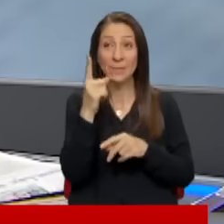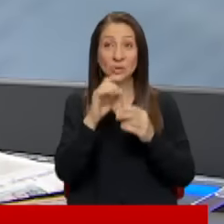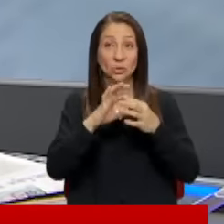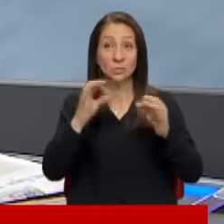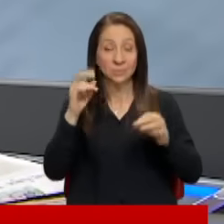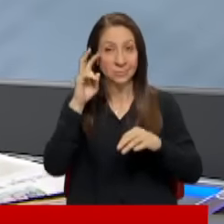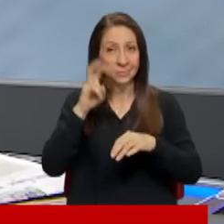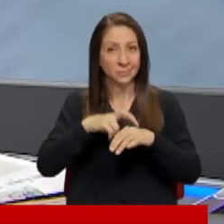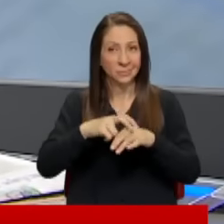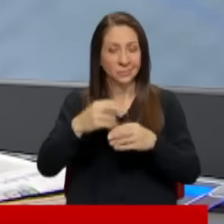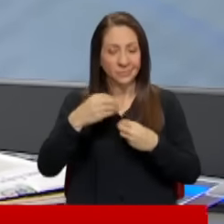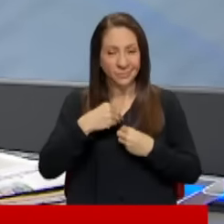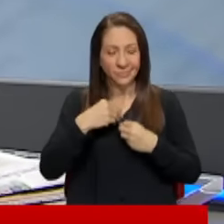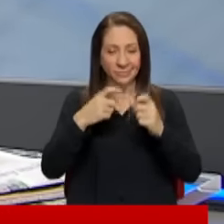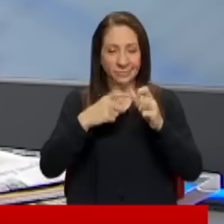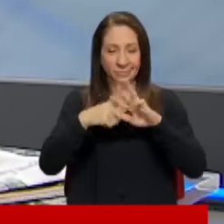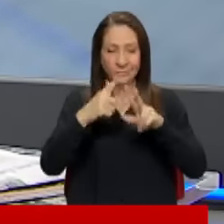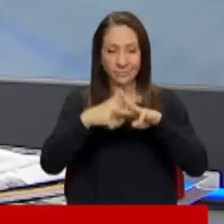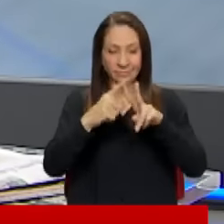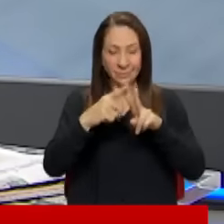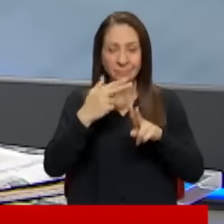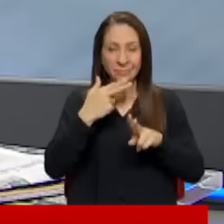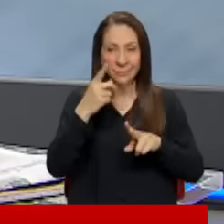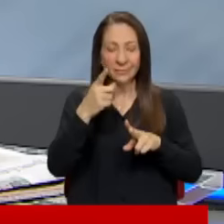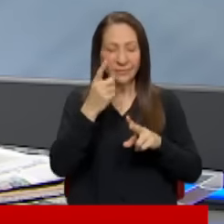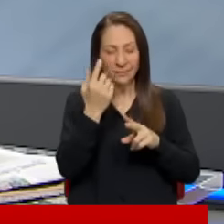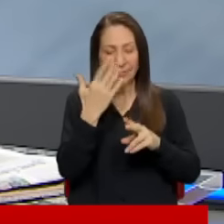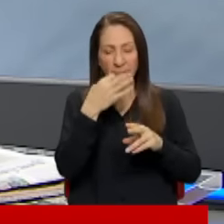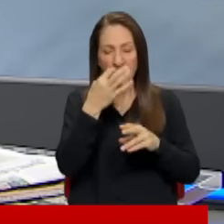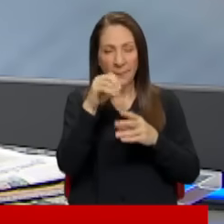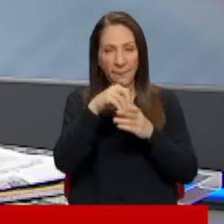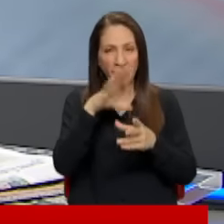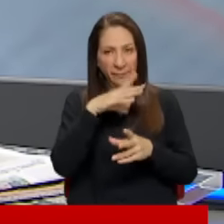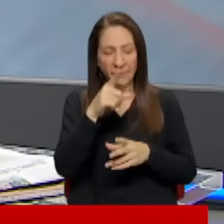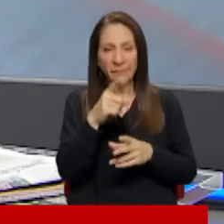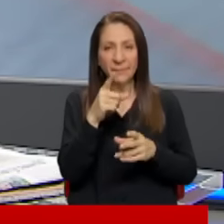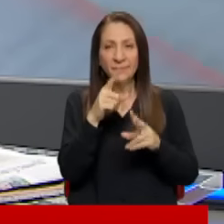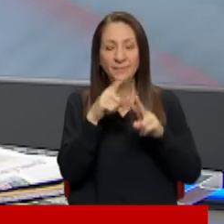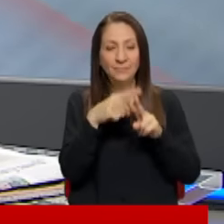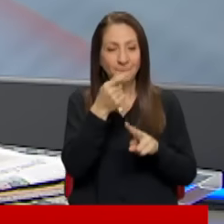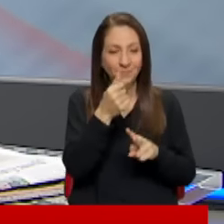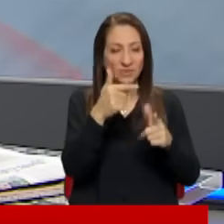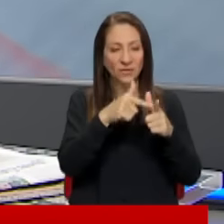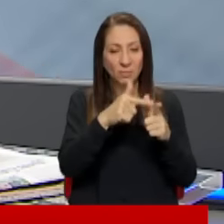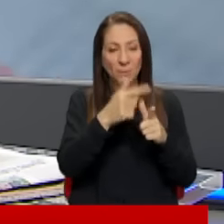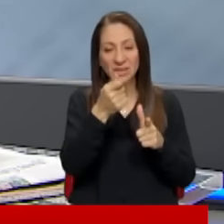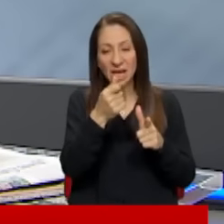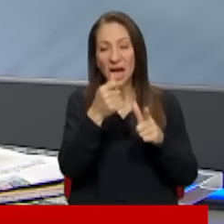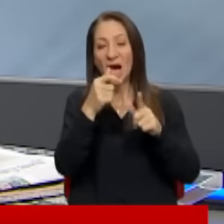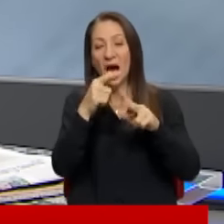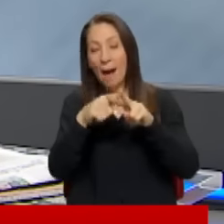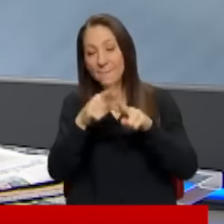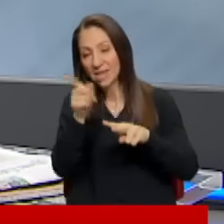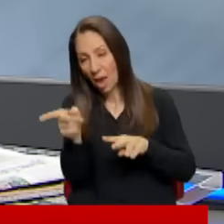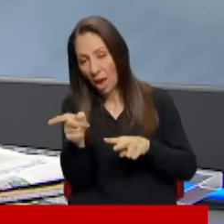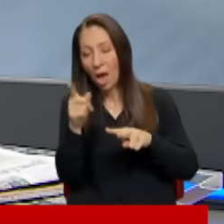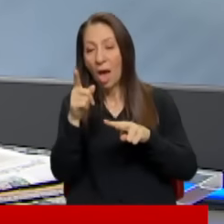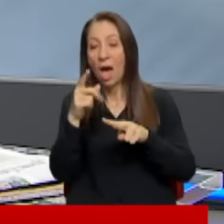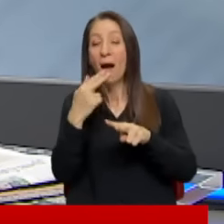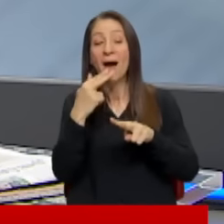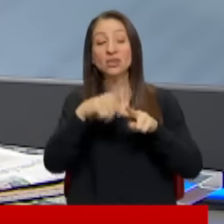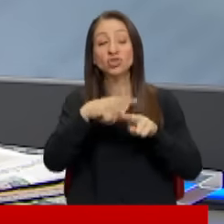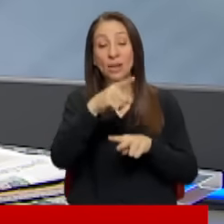sözünü hatırlatıyor Selen Özcan. Az önce bizim haberimizde de vardı. Ayşe'nin parası Fatma'ya, Fatma'nın parası Ahmet'e,